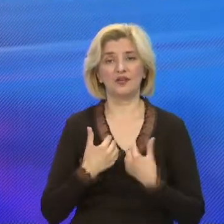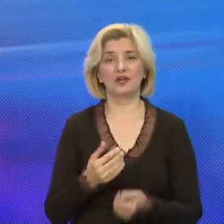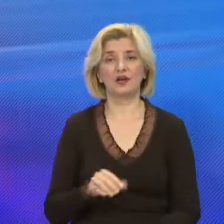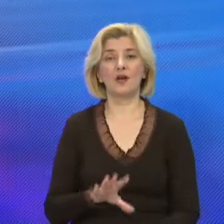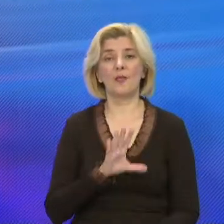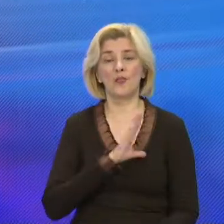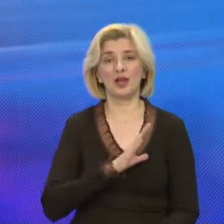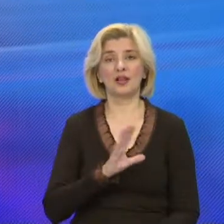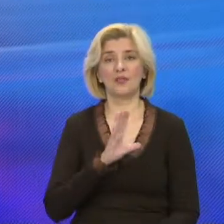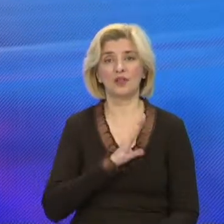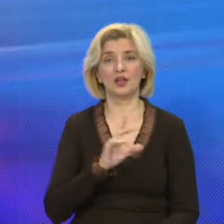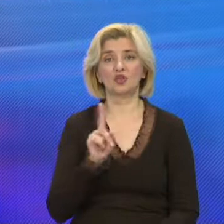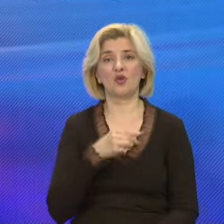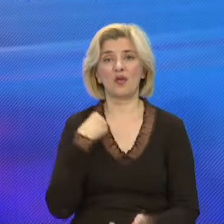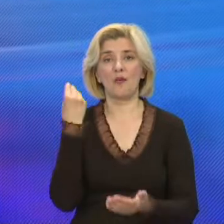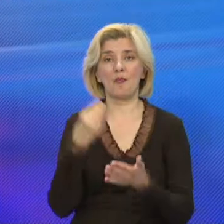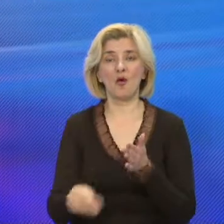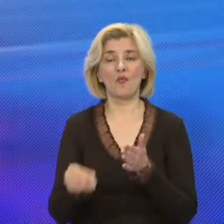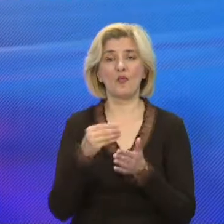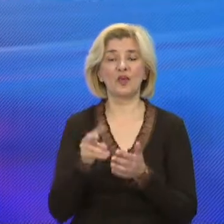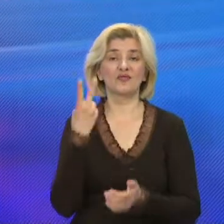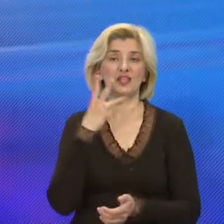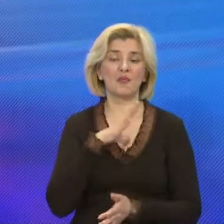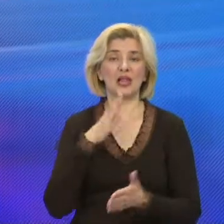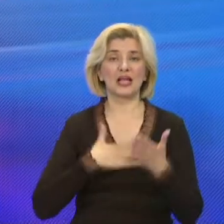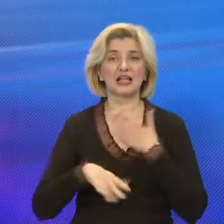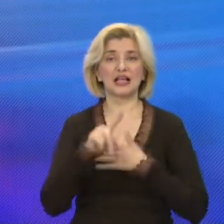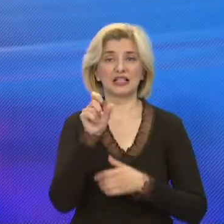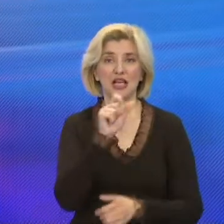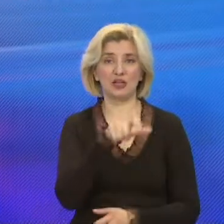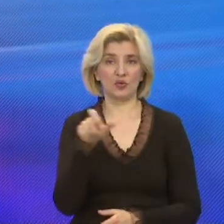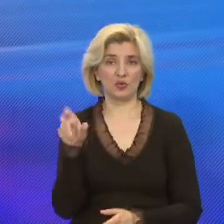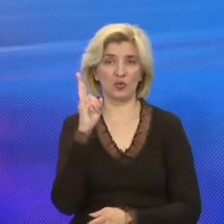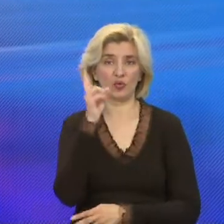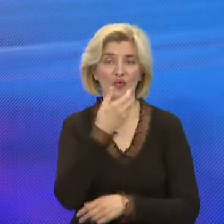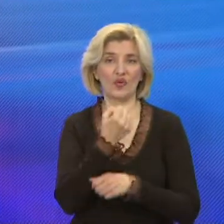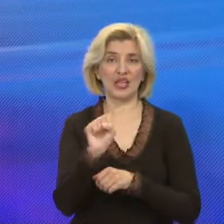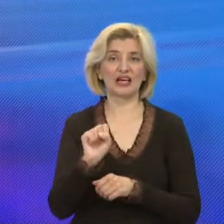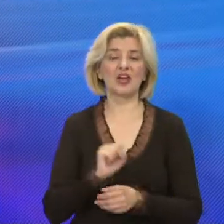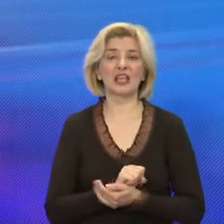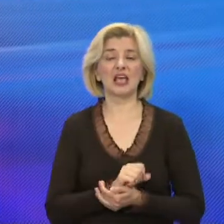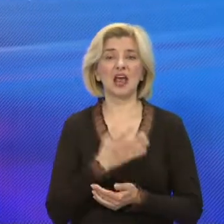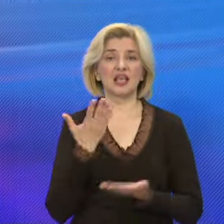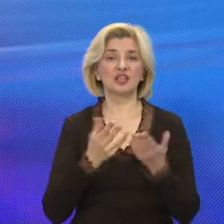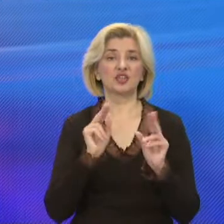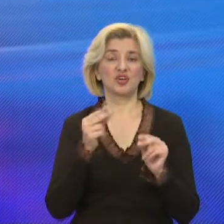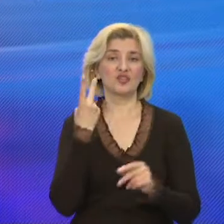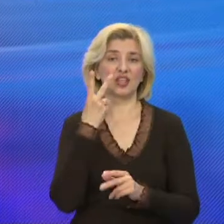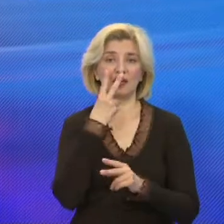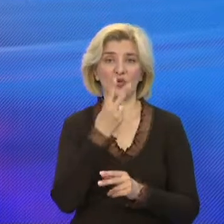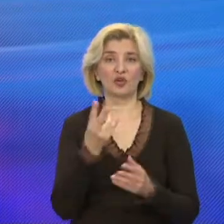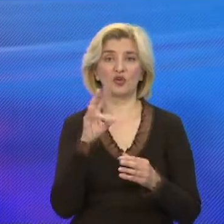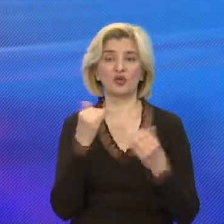такое. Ну что я покупаю? Но я всегда была рада за тех, кто выигрывает. Вот, если честно, мы всегда смотрим, но вот сегодня как-то